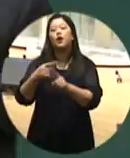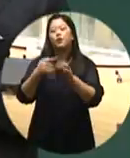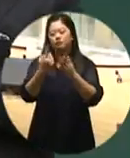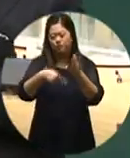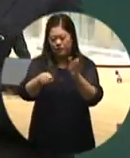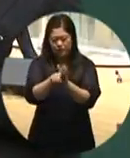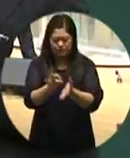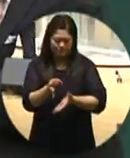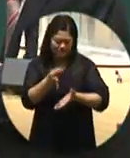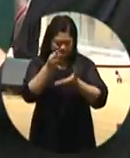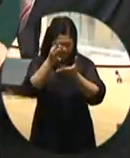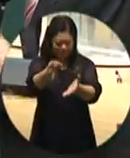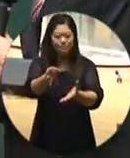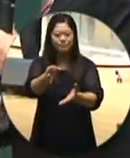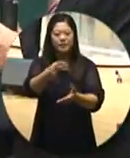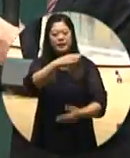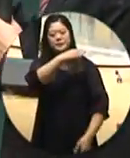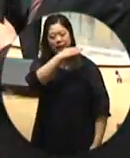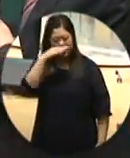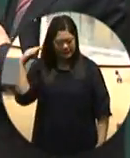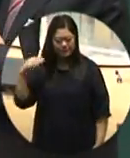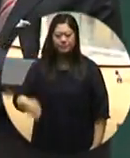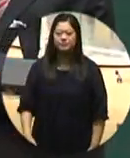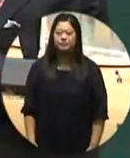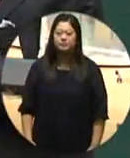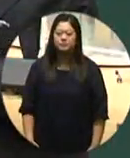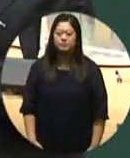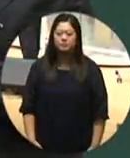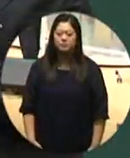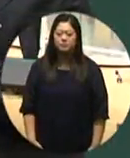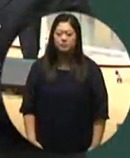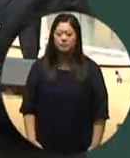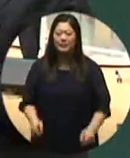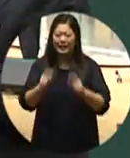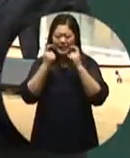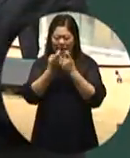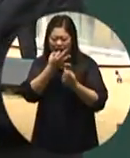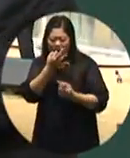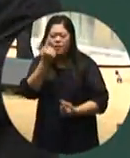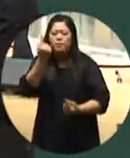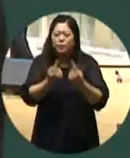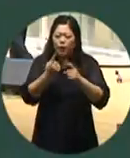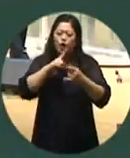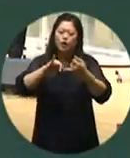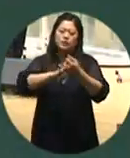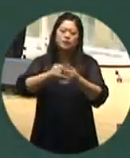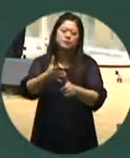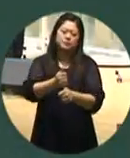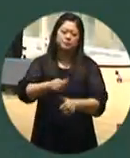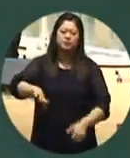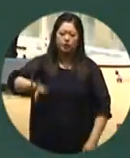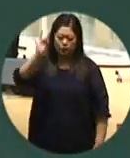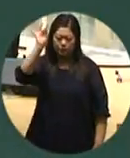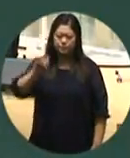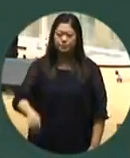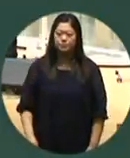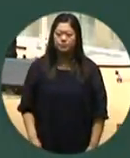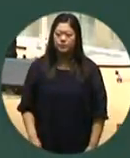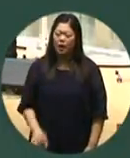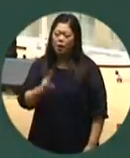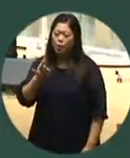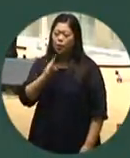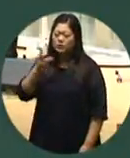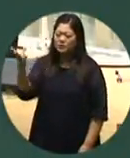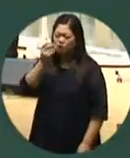money. 언약 확실히 붙잡아야 돼요. Grab firmly to the covenant. 오직 성령이 너희 말씀한 권능을